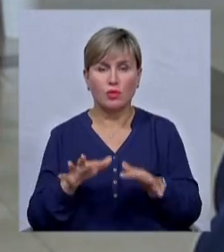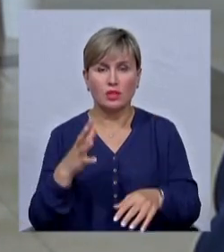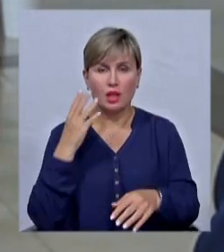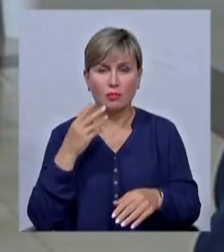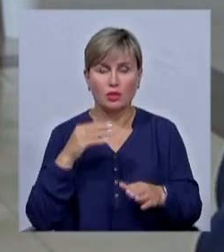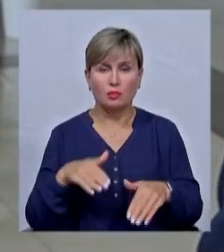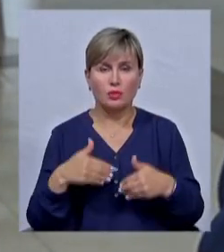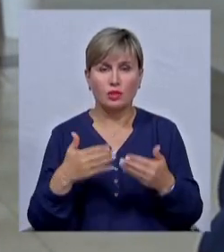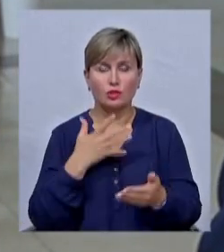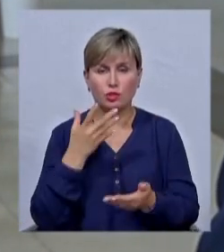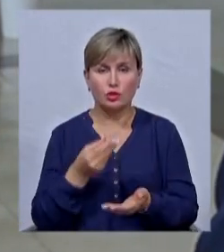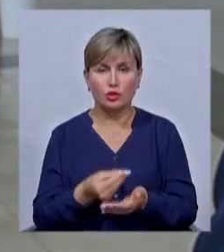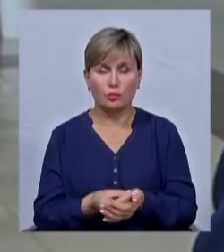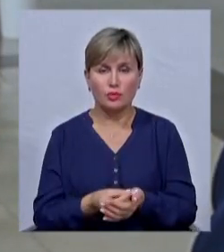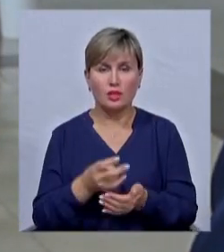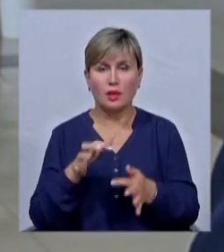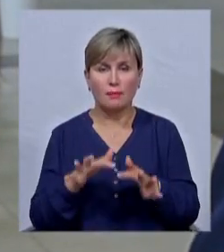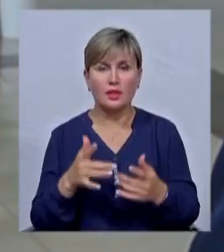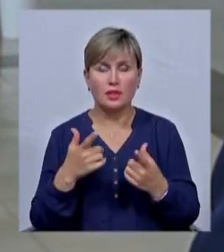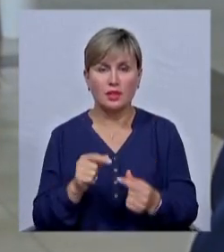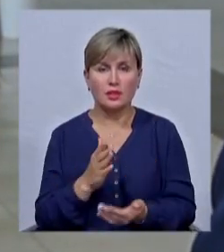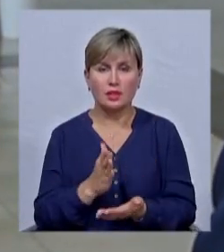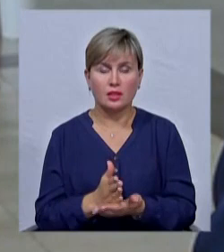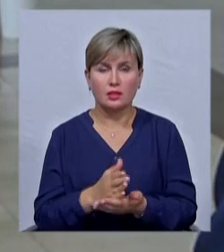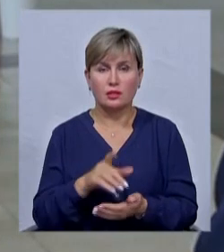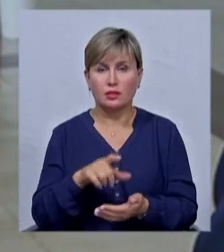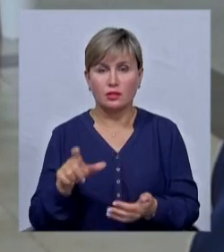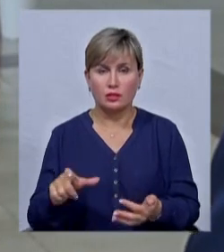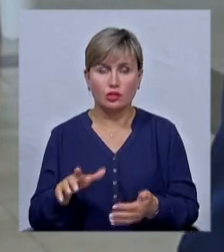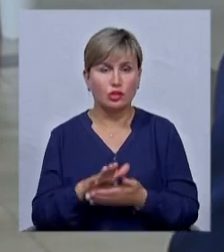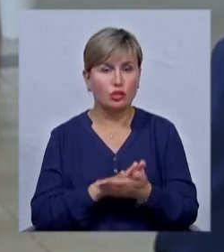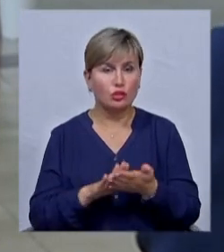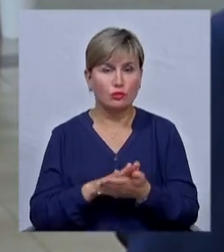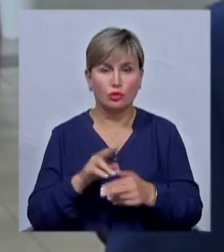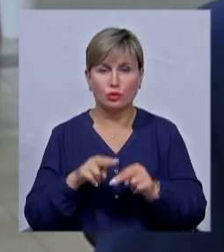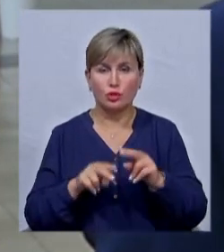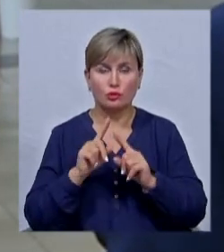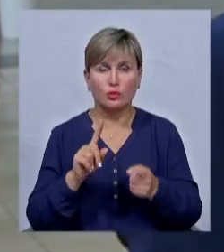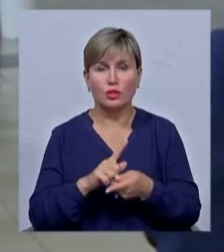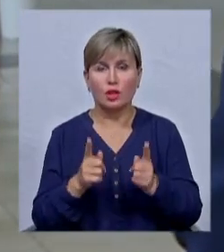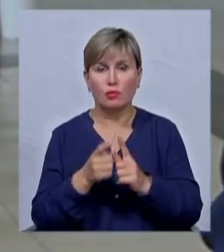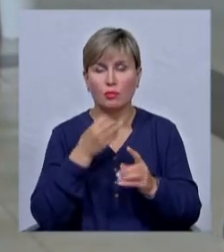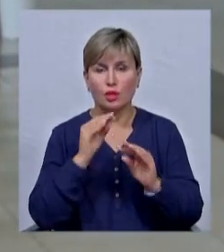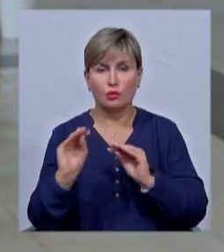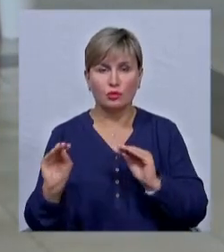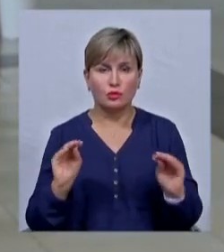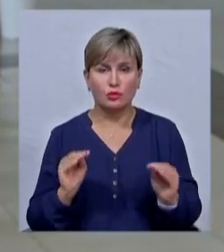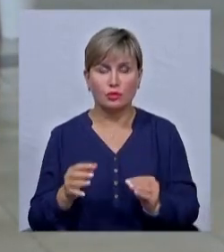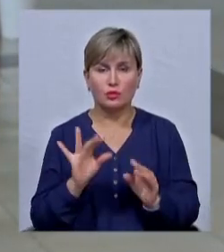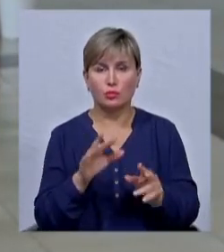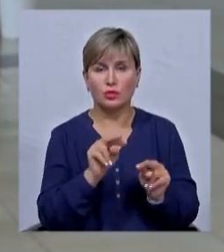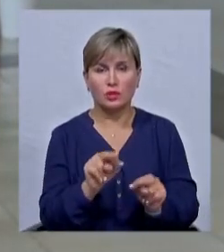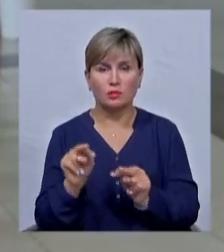и предложить его собственнику на месте где расположены курганы не будут ничего строить а наоборот будут благоустраивать и возьмут под